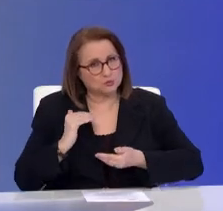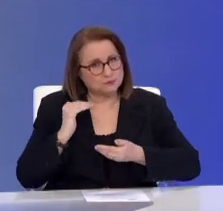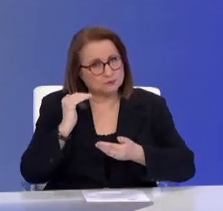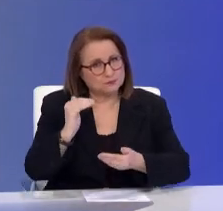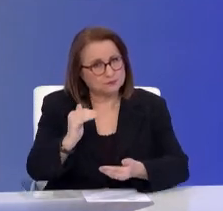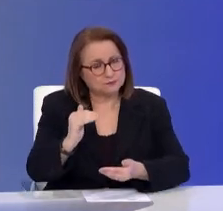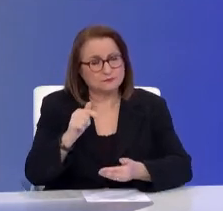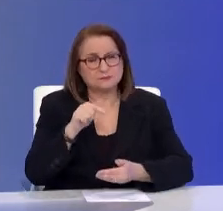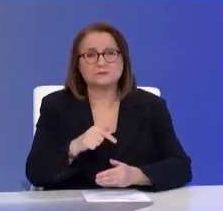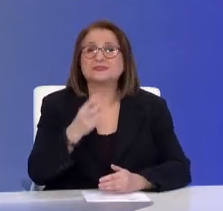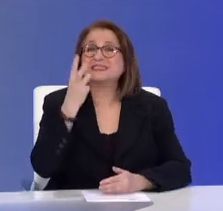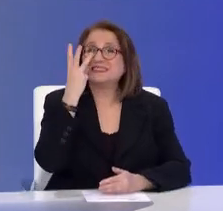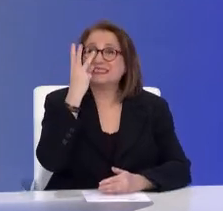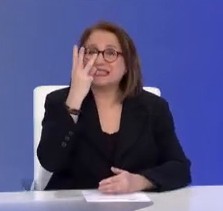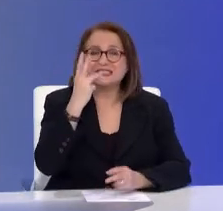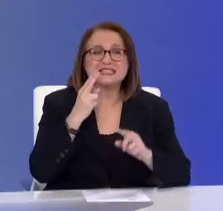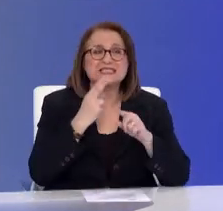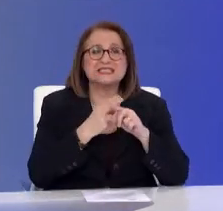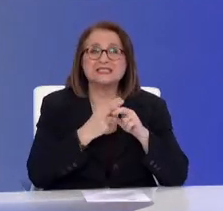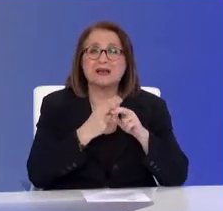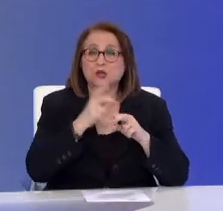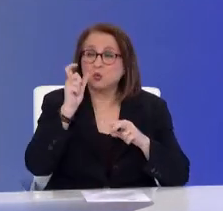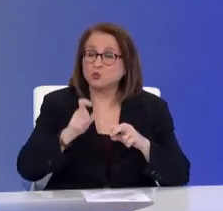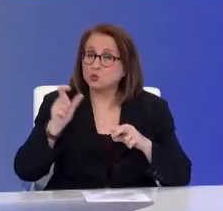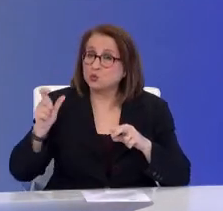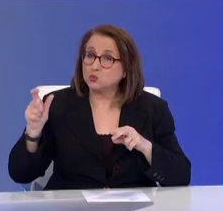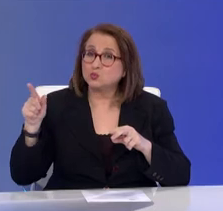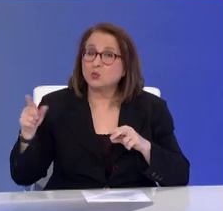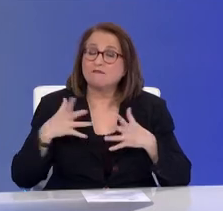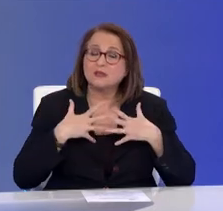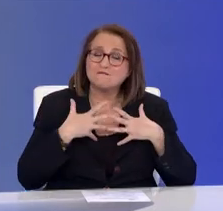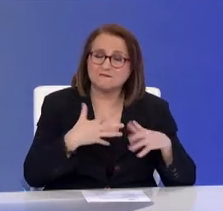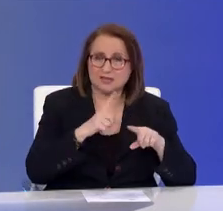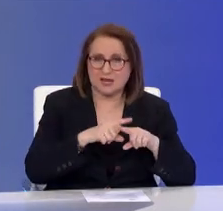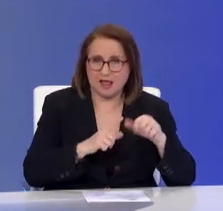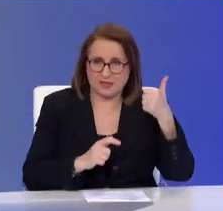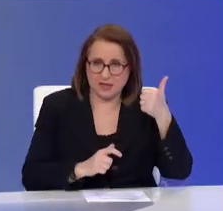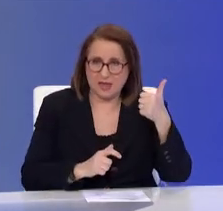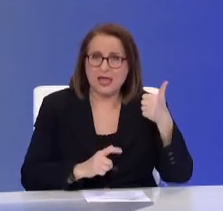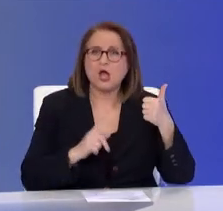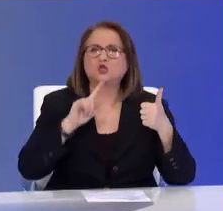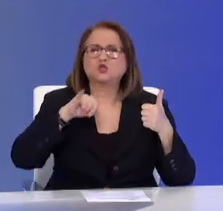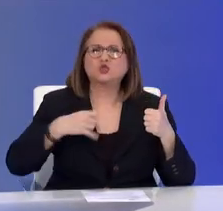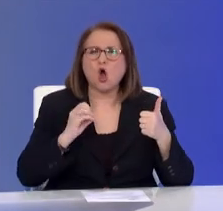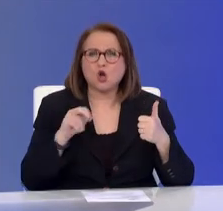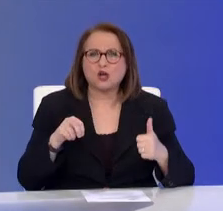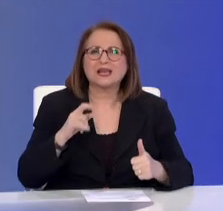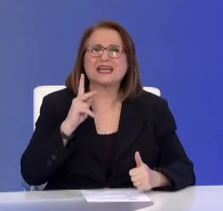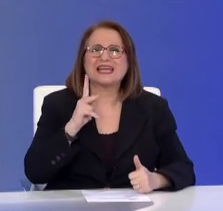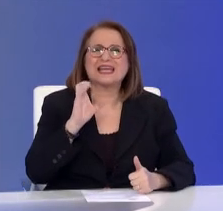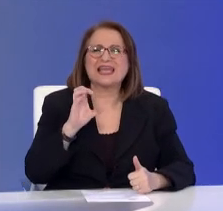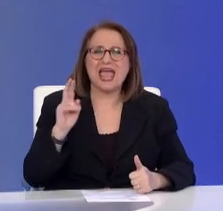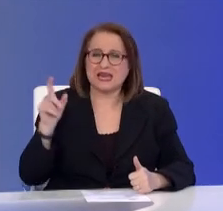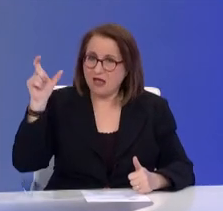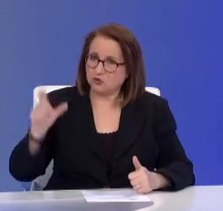τρεις σημαντικούς φιλέλληνες επιφανείς, τον κύριο Τζον Κέρι, πρώην γερουσιαστή